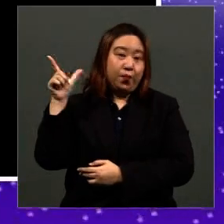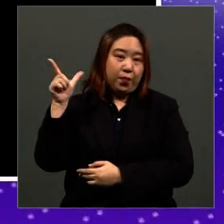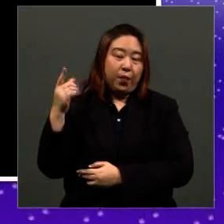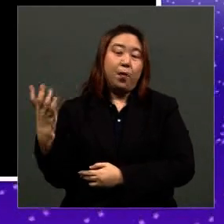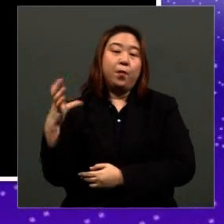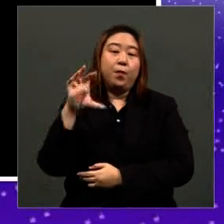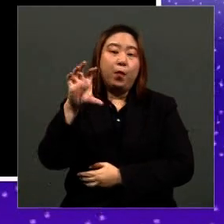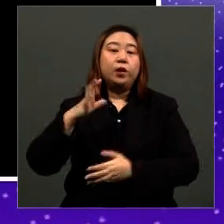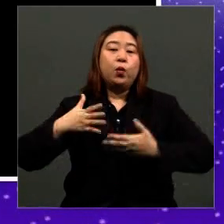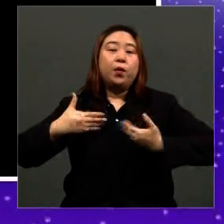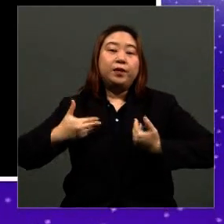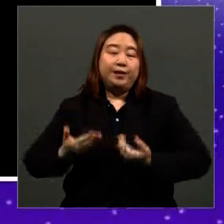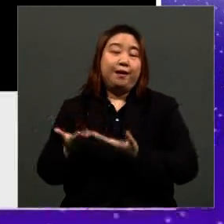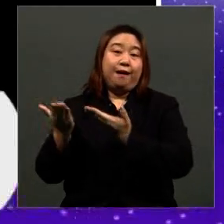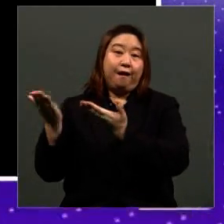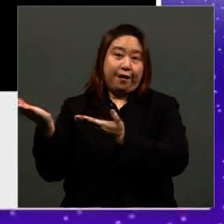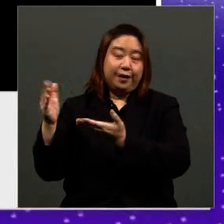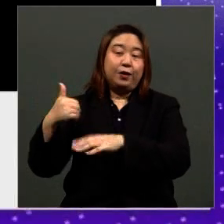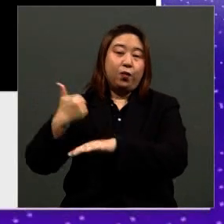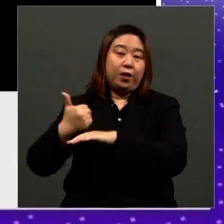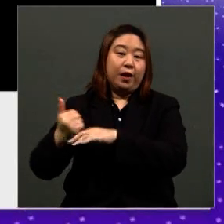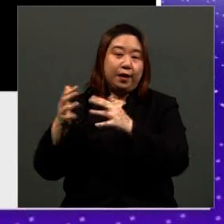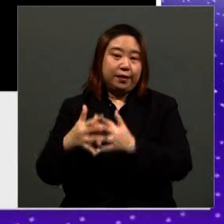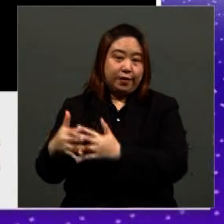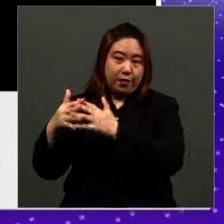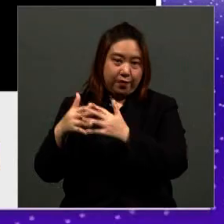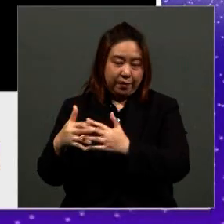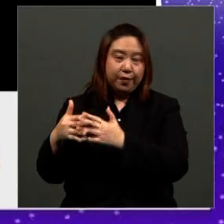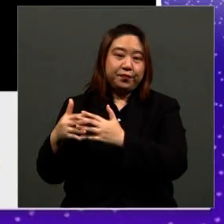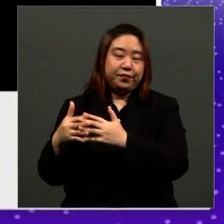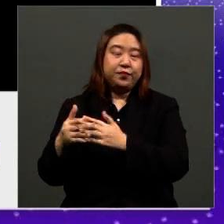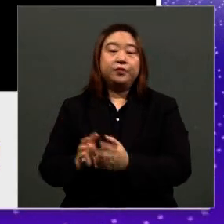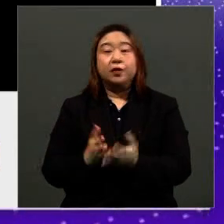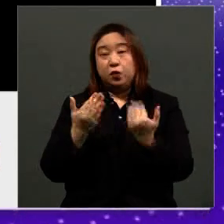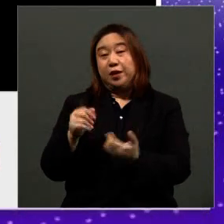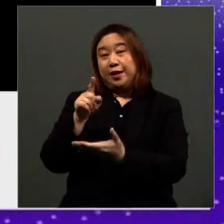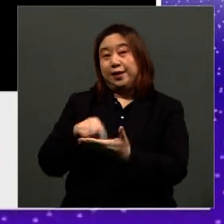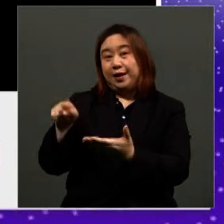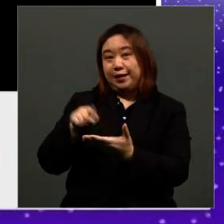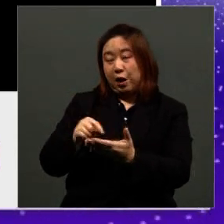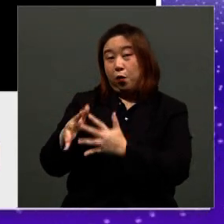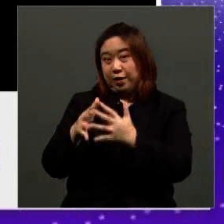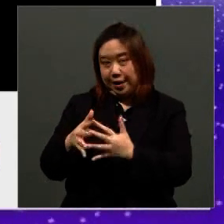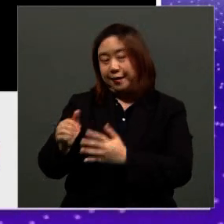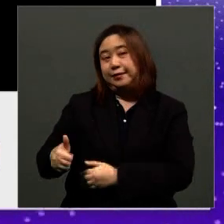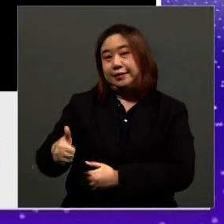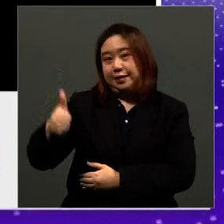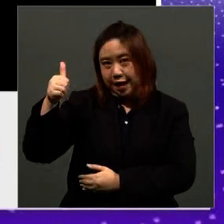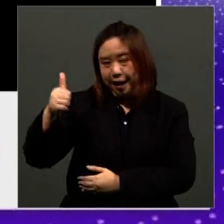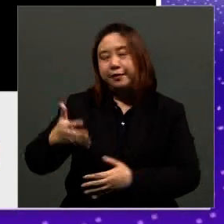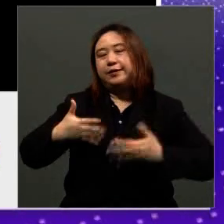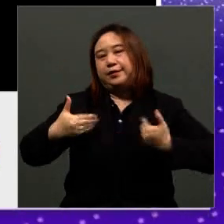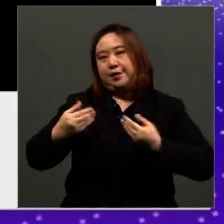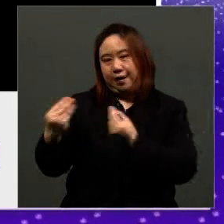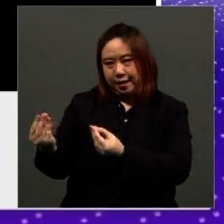กับท่านประธานาธิบดีโดนัลด์ทรัมป์และสวจวนนะคะสำหรับชัยชนะในการเลือกตั้งประธานาธิบดีสหรัฐพร้อมทำงานร่วม